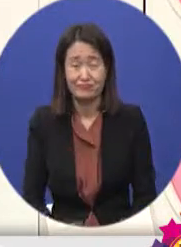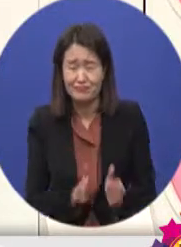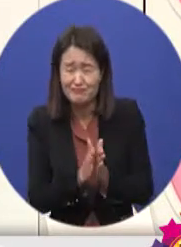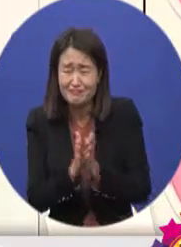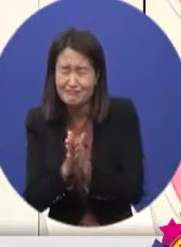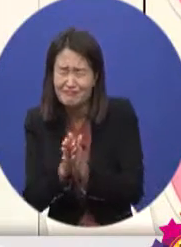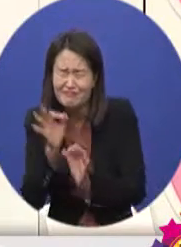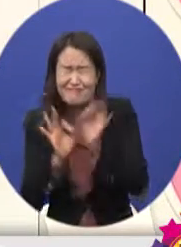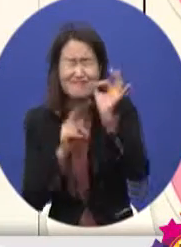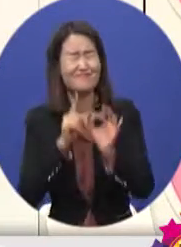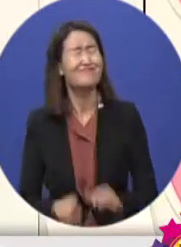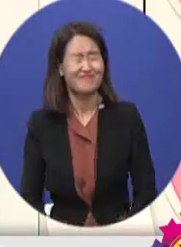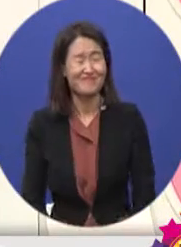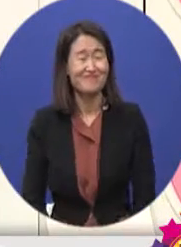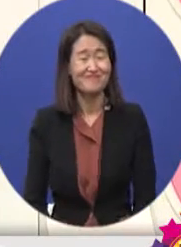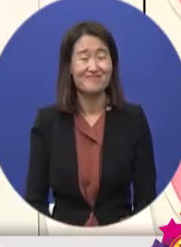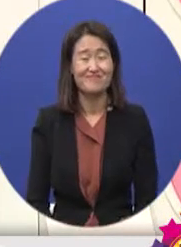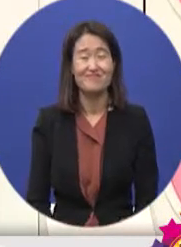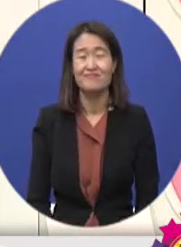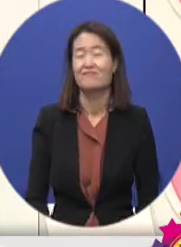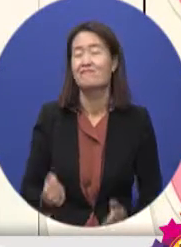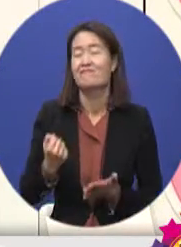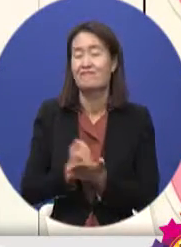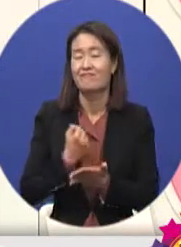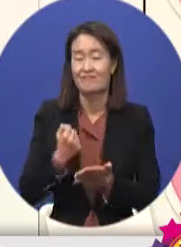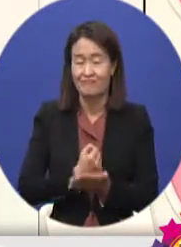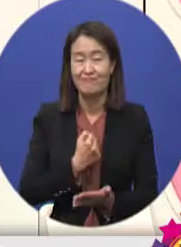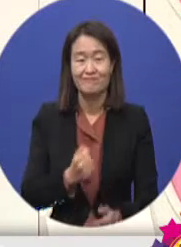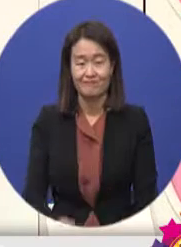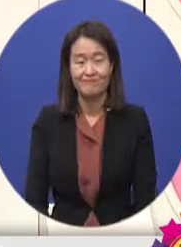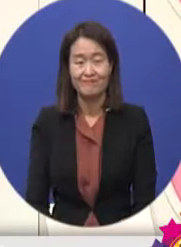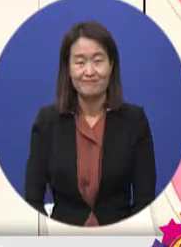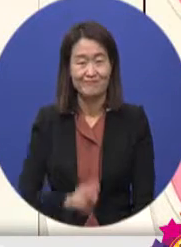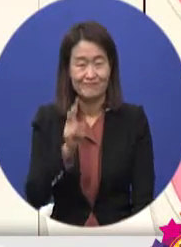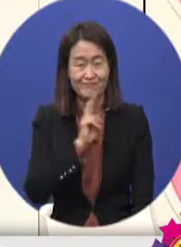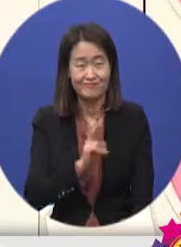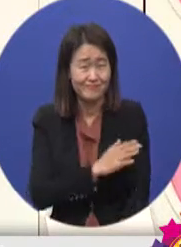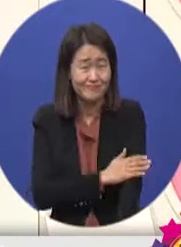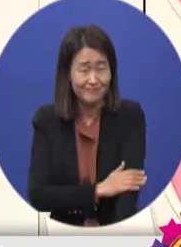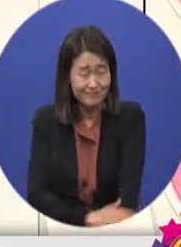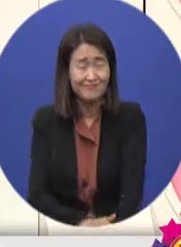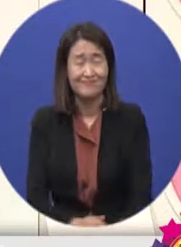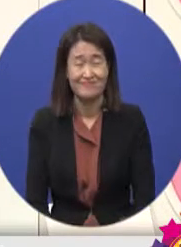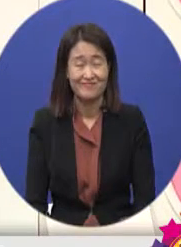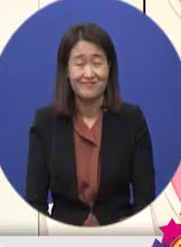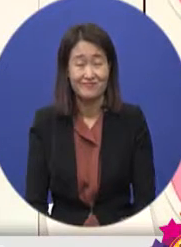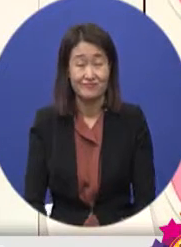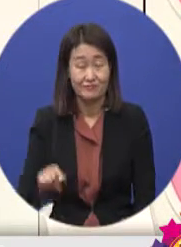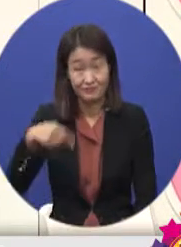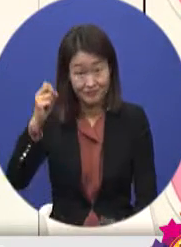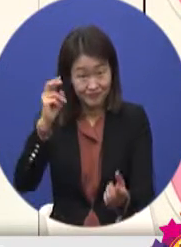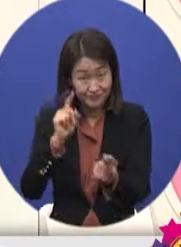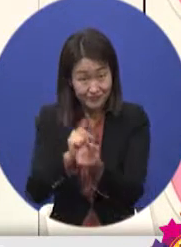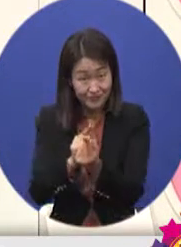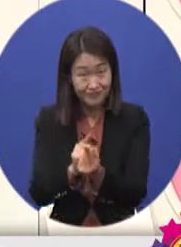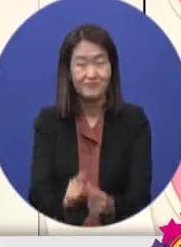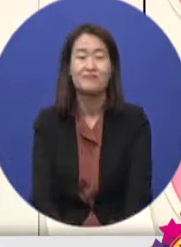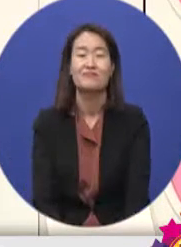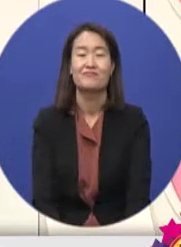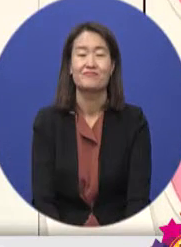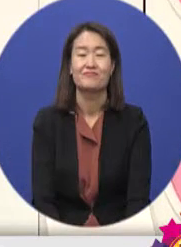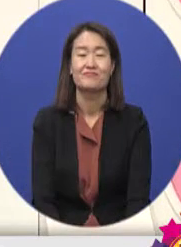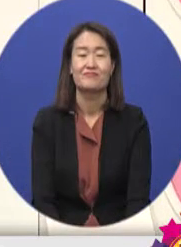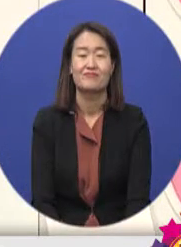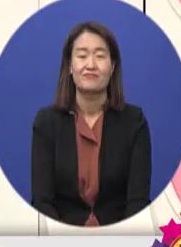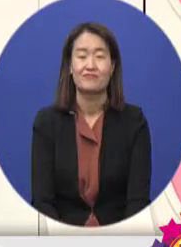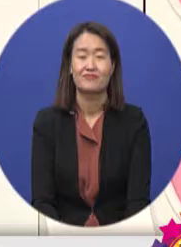박자를 조금 밀리셔서 정말 안타깝습니다. 노래 참 잘 부르시네요. 또 뵙겠습니다.